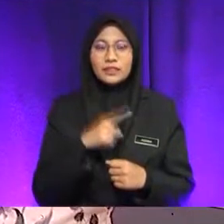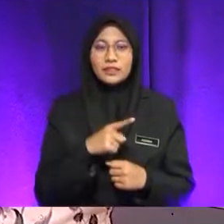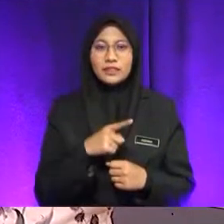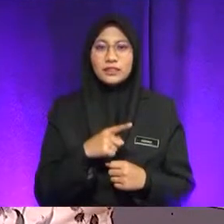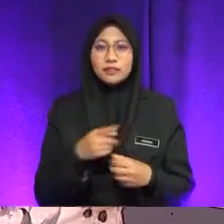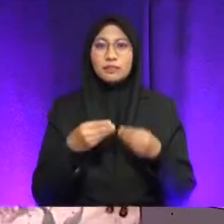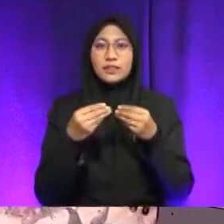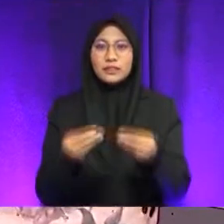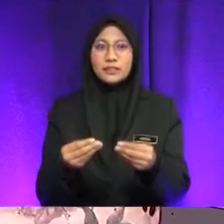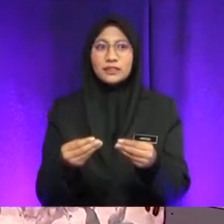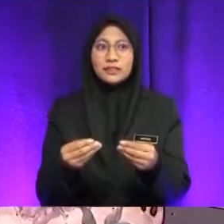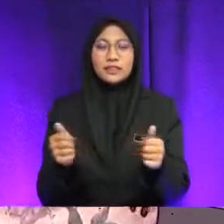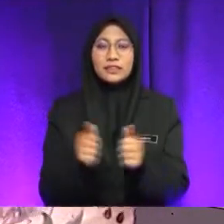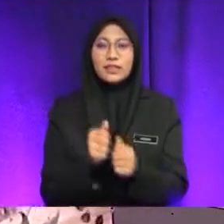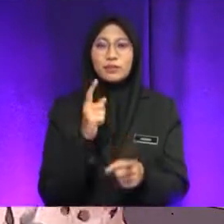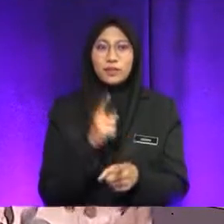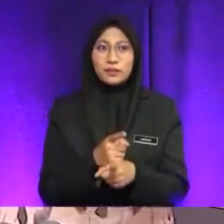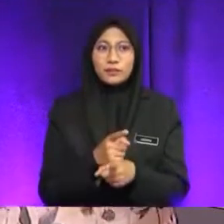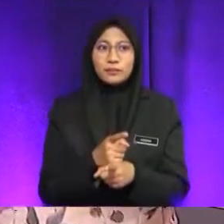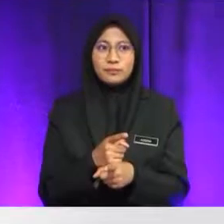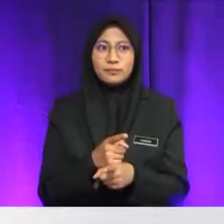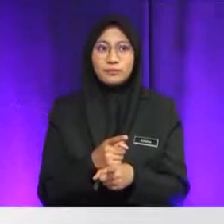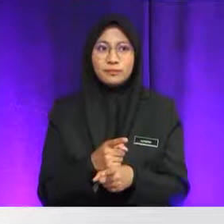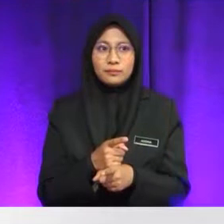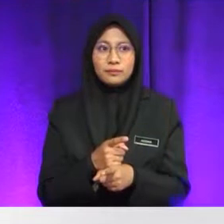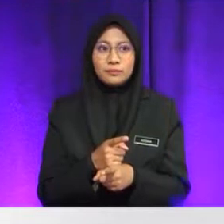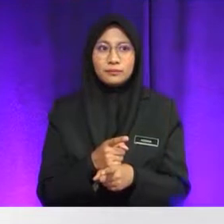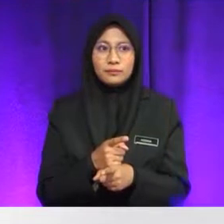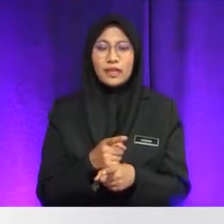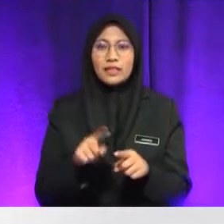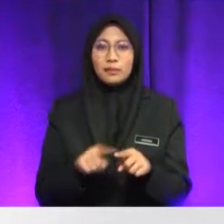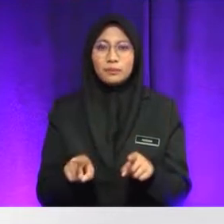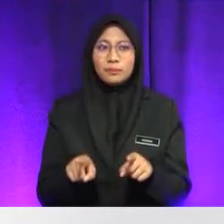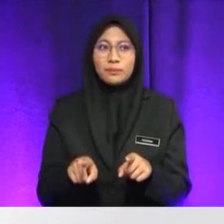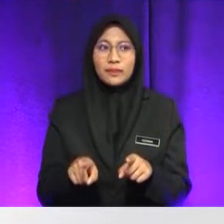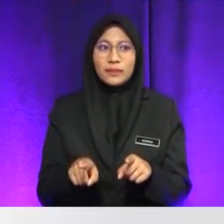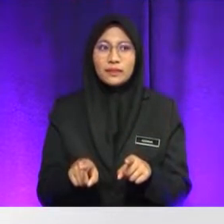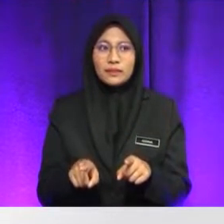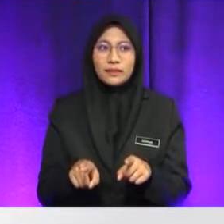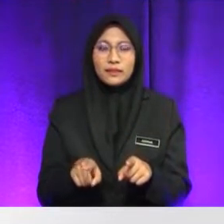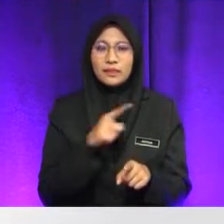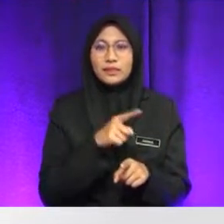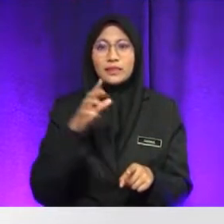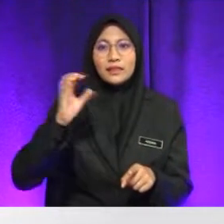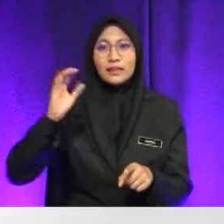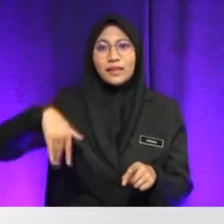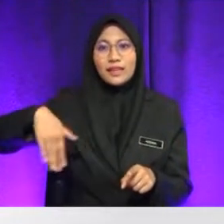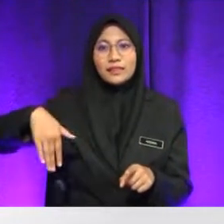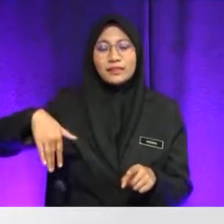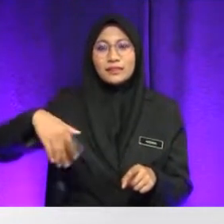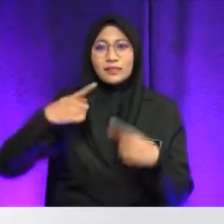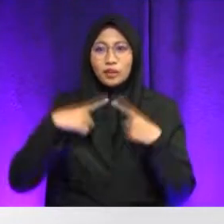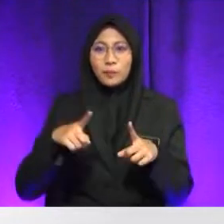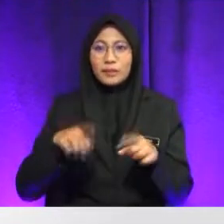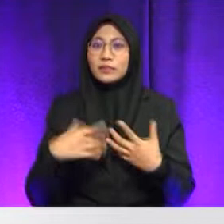secara jelas gitu Le geladi bisa jelas cuma ini tak diberi secara jelas Oke jadi apa yang kita perbuat buat satu